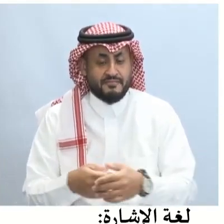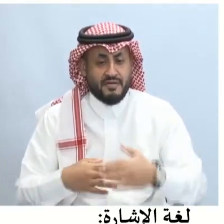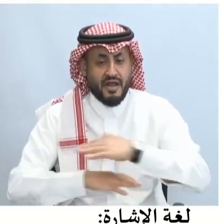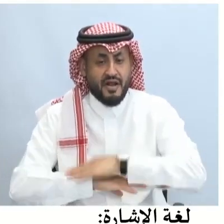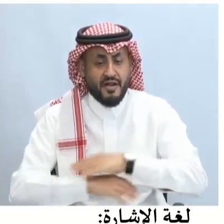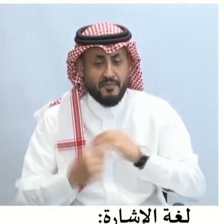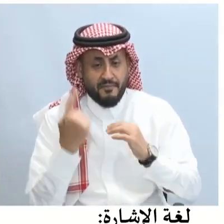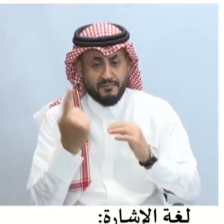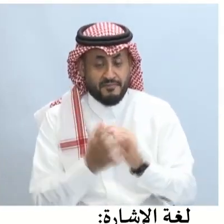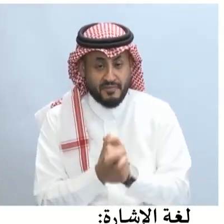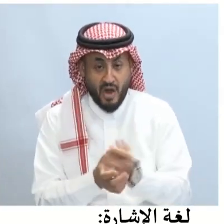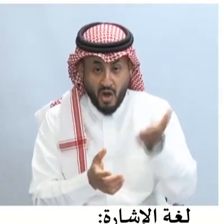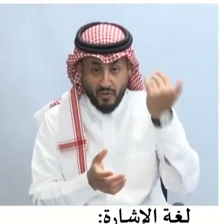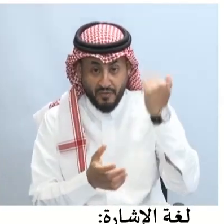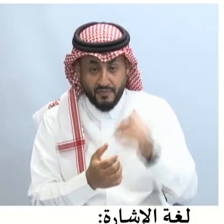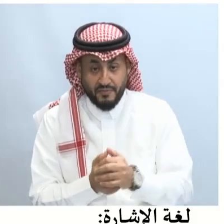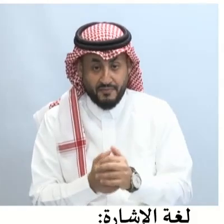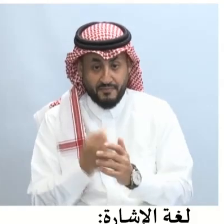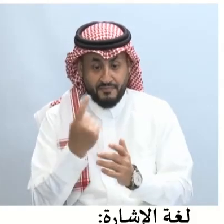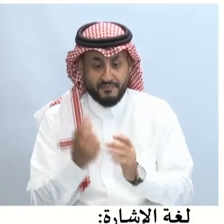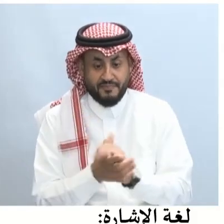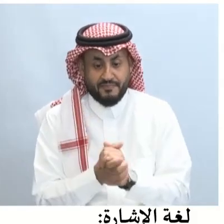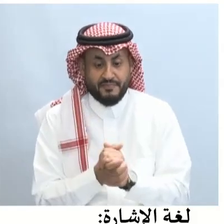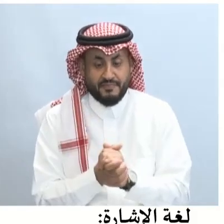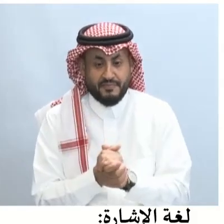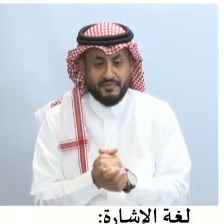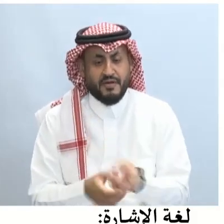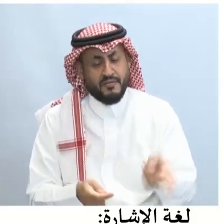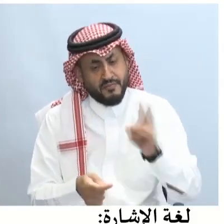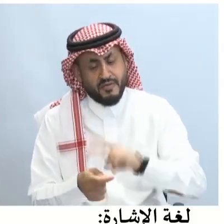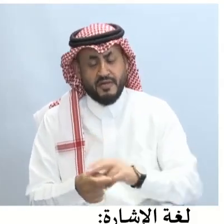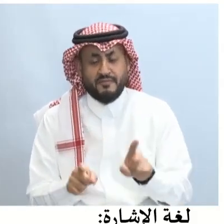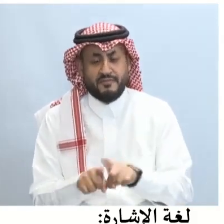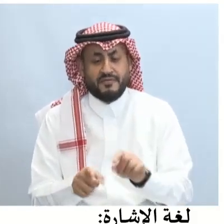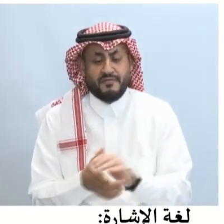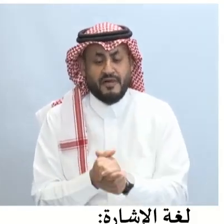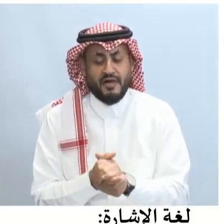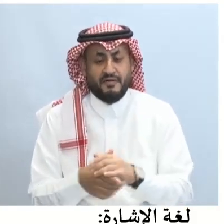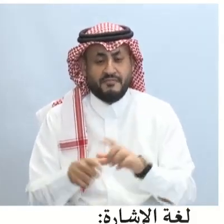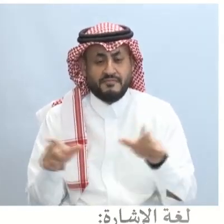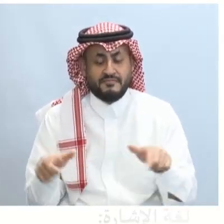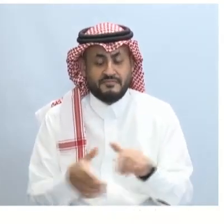واحد سبق وان اخذنا الاداب واحد وهذا درس مكمل لذلك الدرس